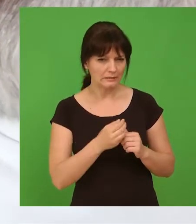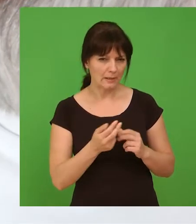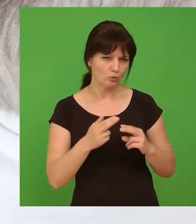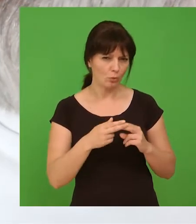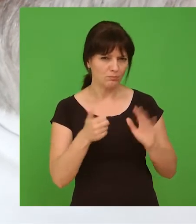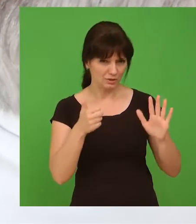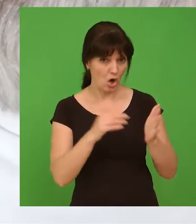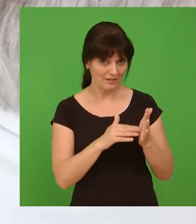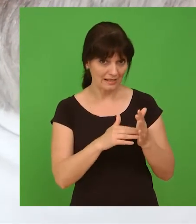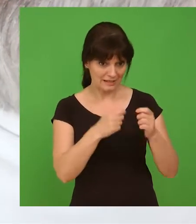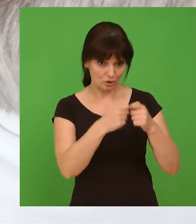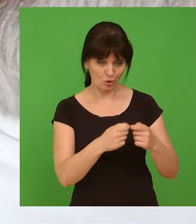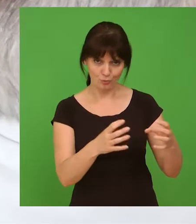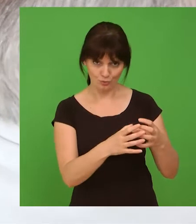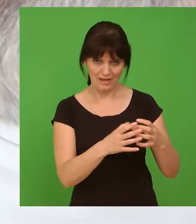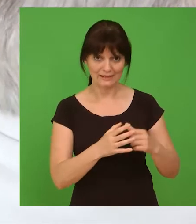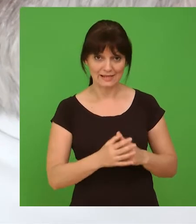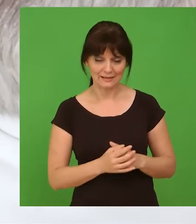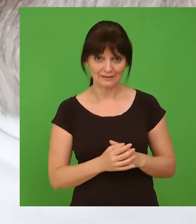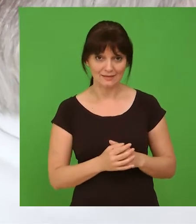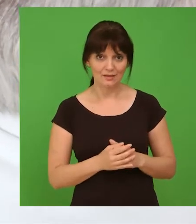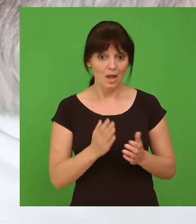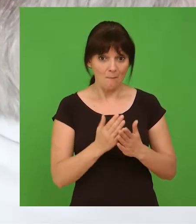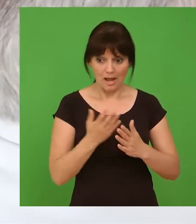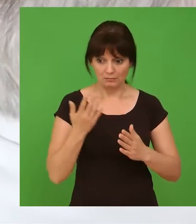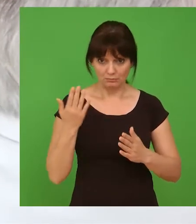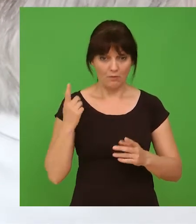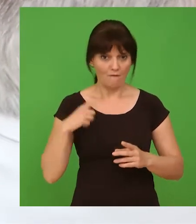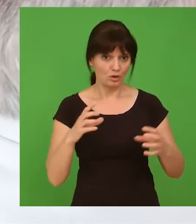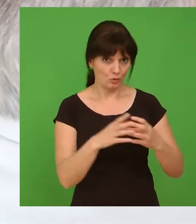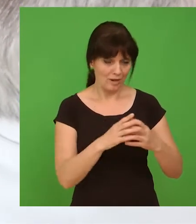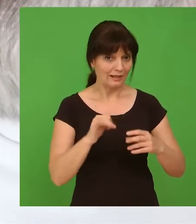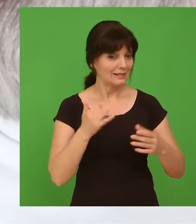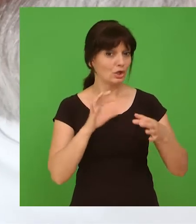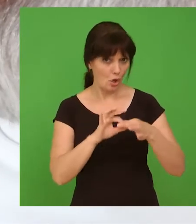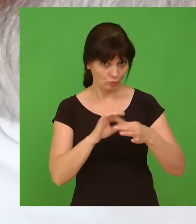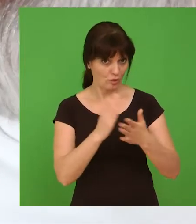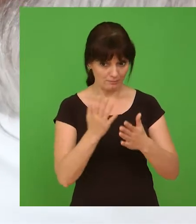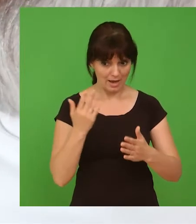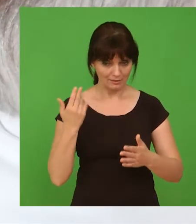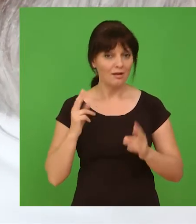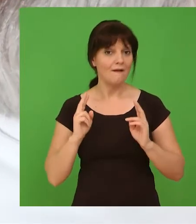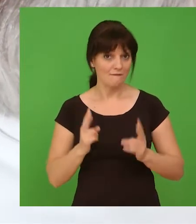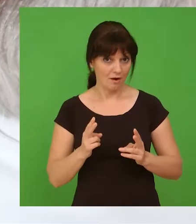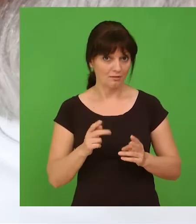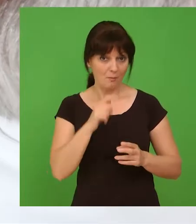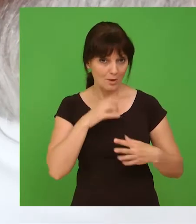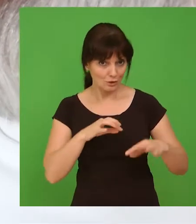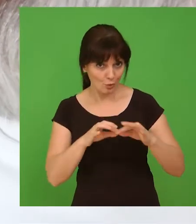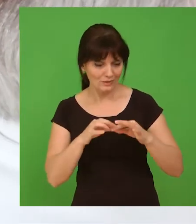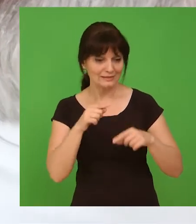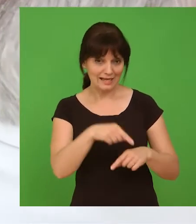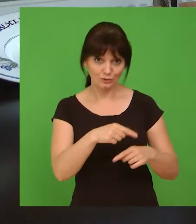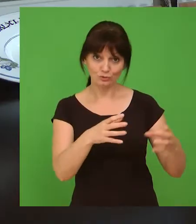mint 6000 fős ez a közösség. Hosszú évek óta létezik, és a kapcsolat is hosszú évek óta létezik Magyarország és a